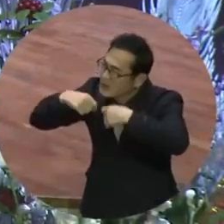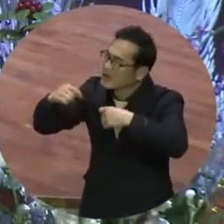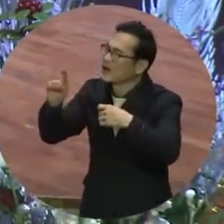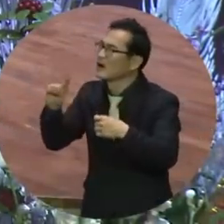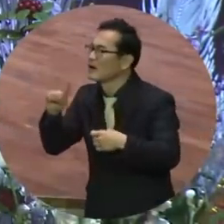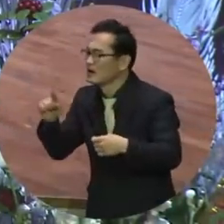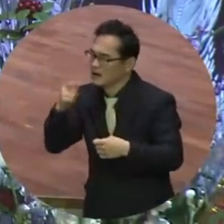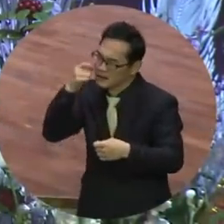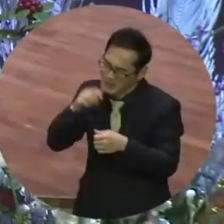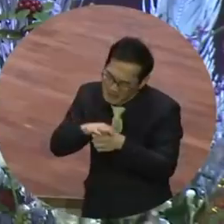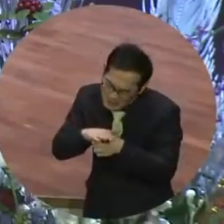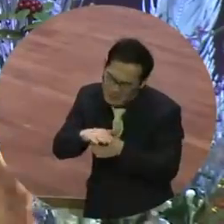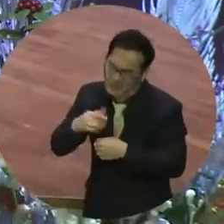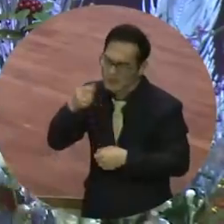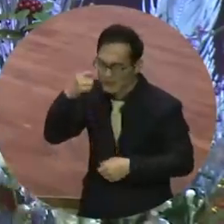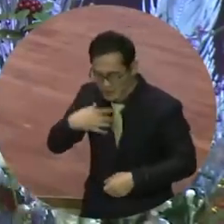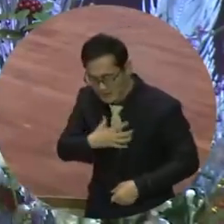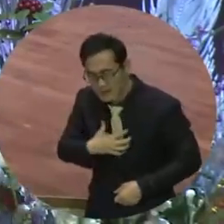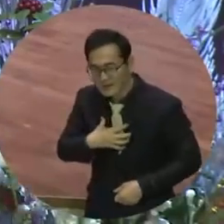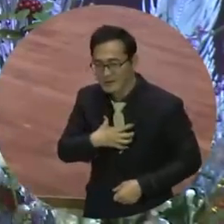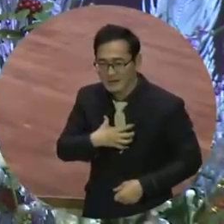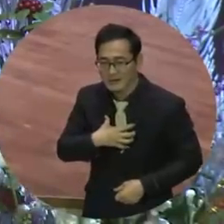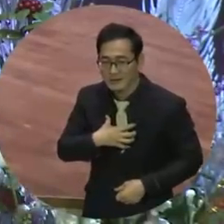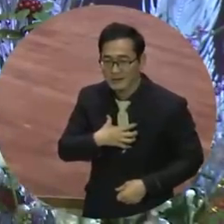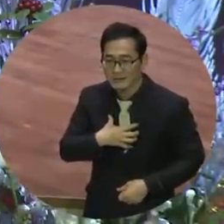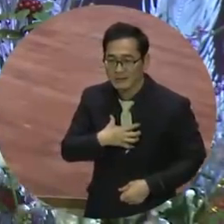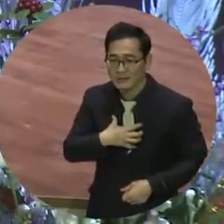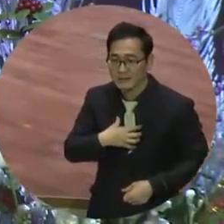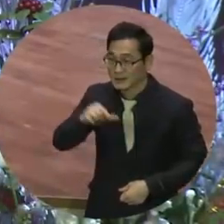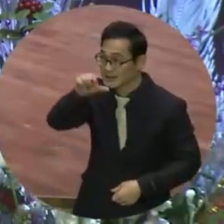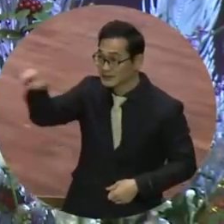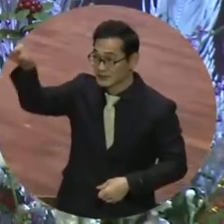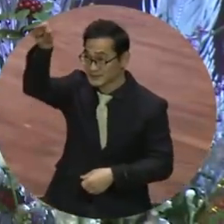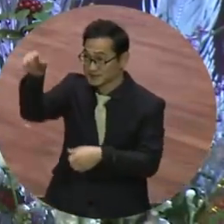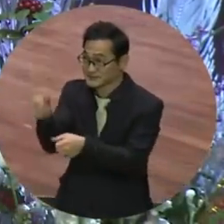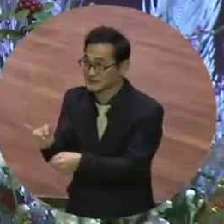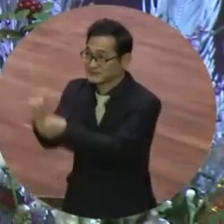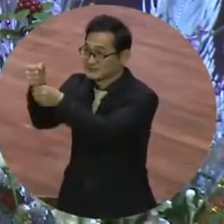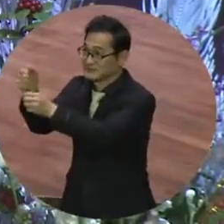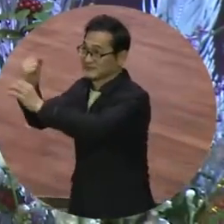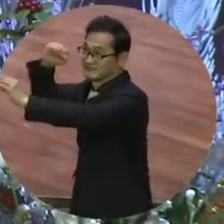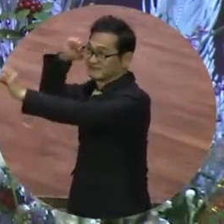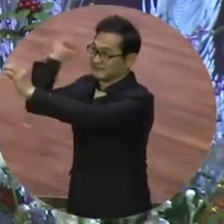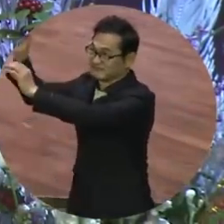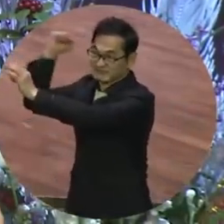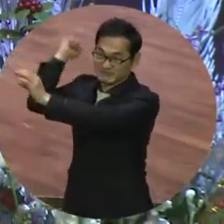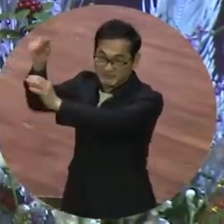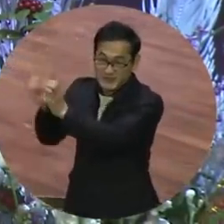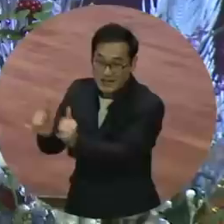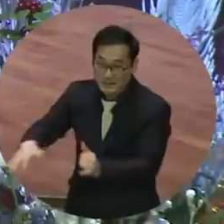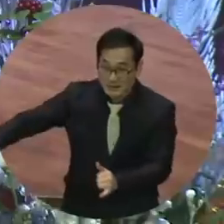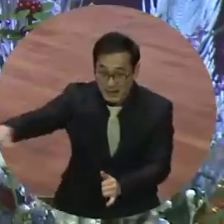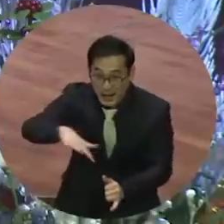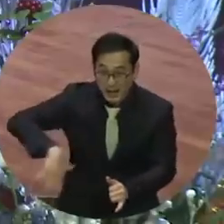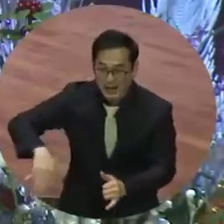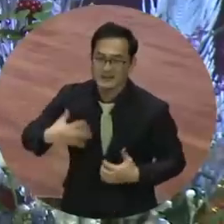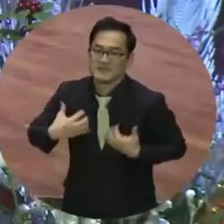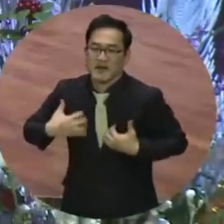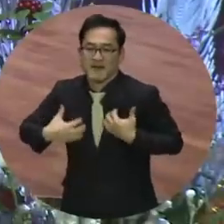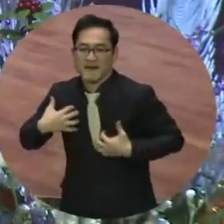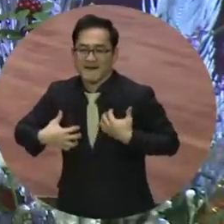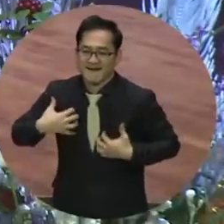됩니다. 그러나 예수님을 십자가에 달았던 이 세상은 기뻐한다 그래서 세상이 뭐냐?